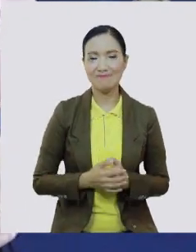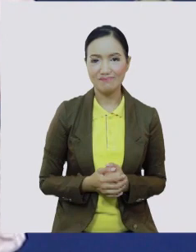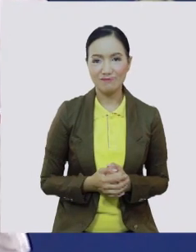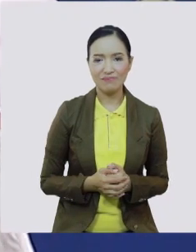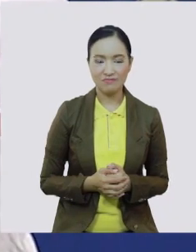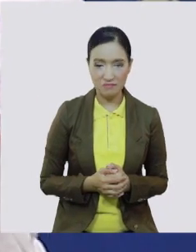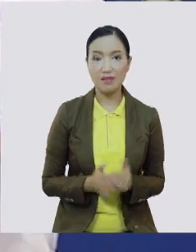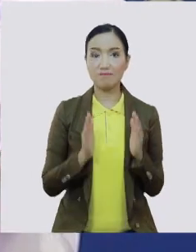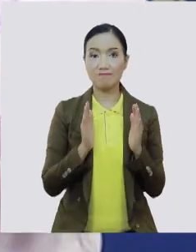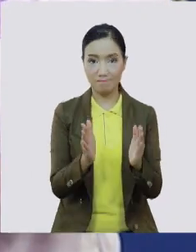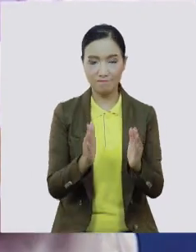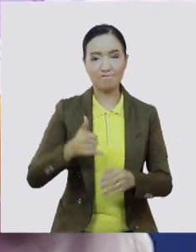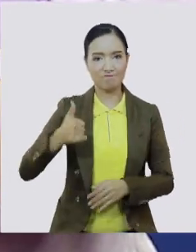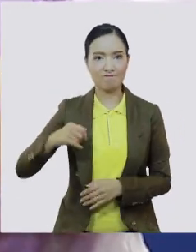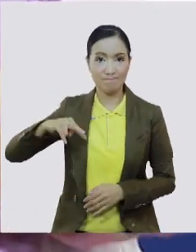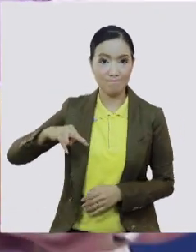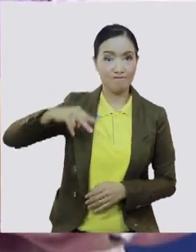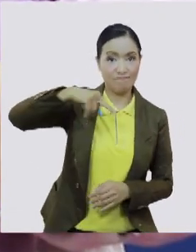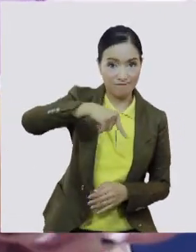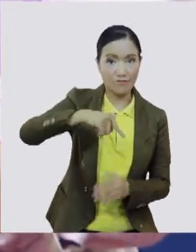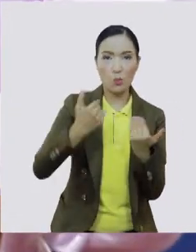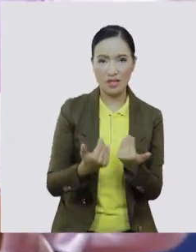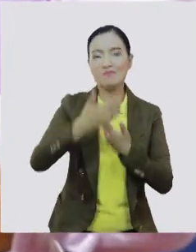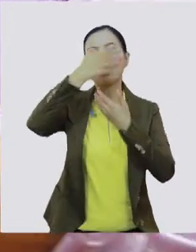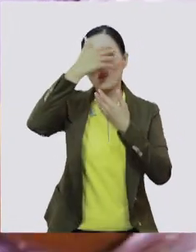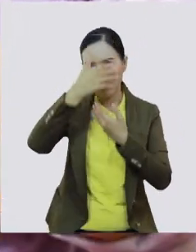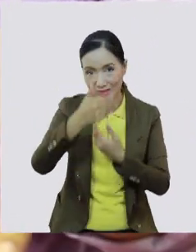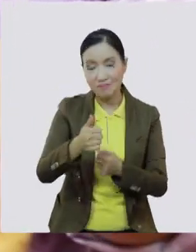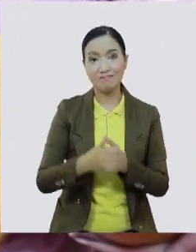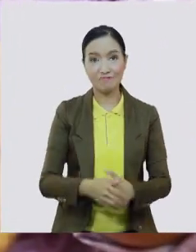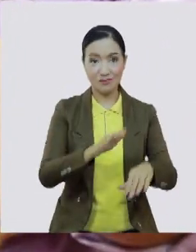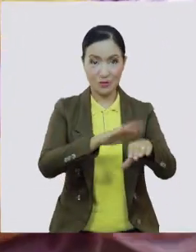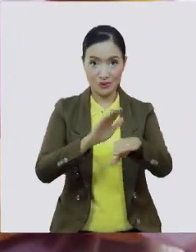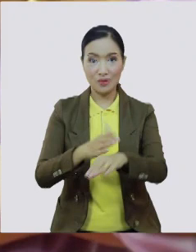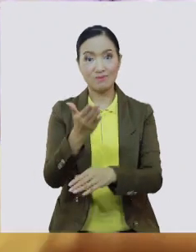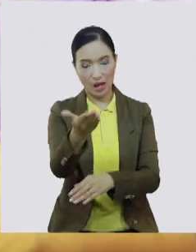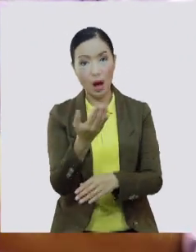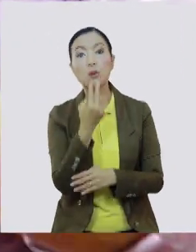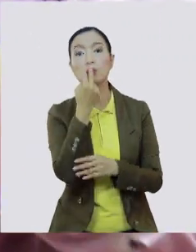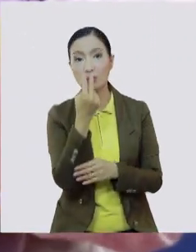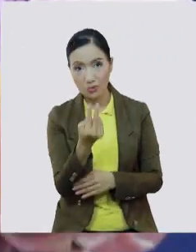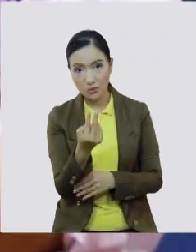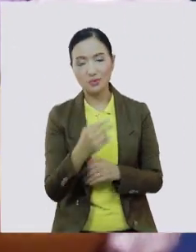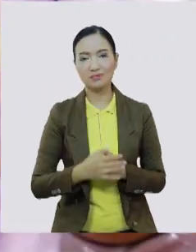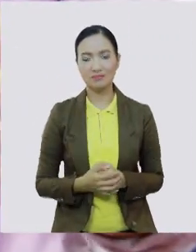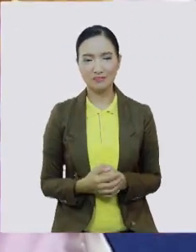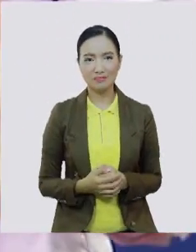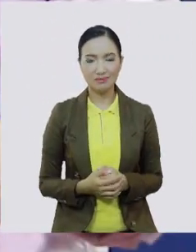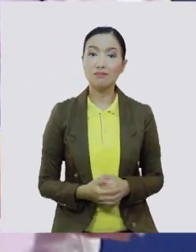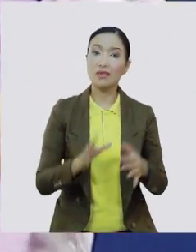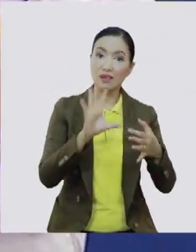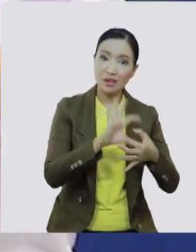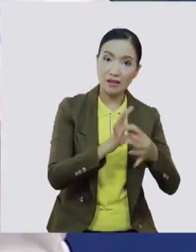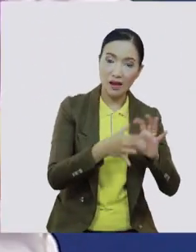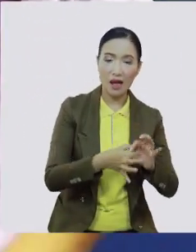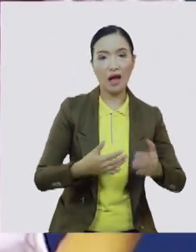ก้าวที่ก้าวของเราในวันนี้น่าสนใจมากทีเดียวนะครับก็อยากจะชวนคุณผู้ชมติดตามนะครับและนอกจากเรื่องของกีฬา